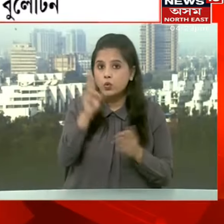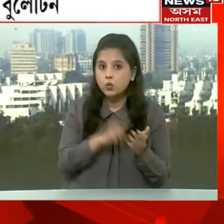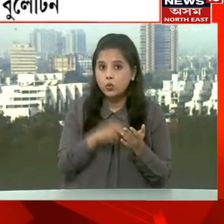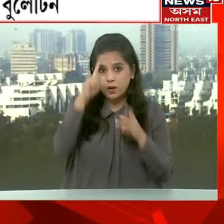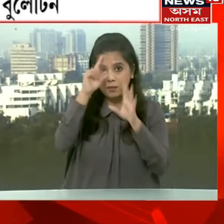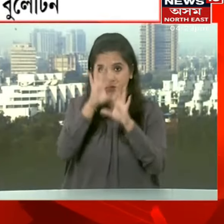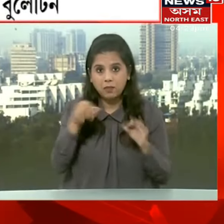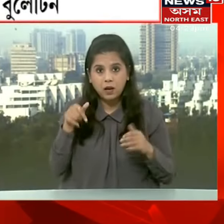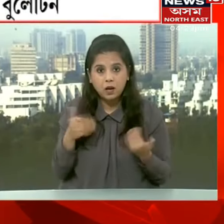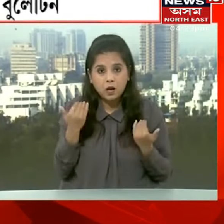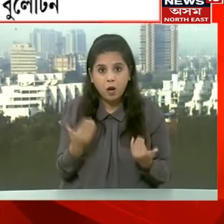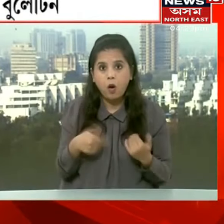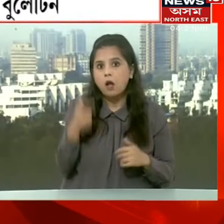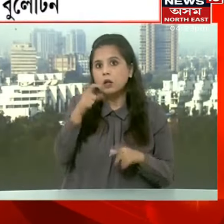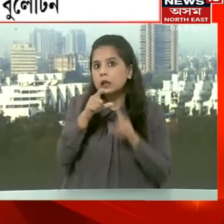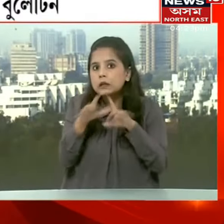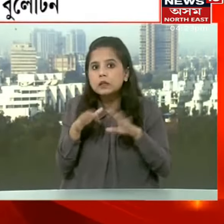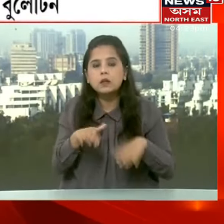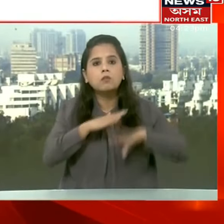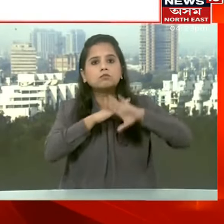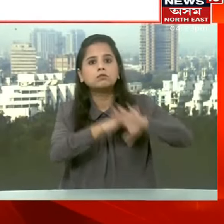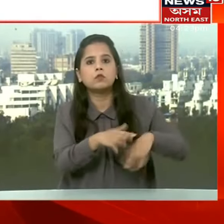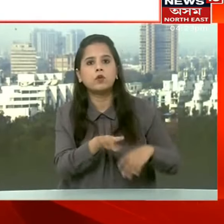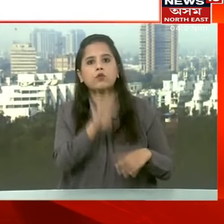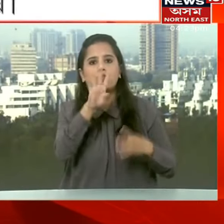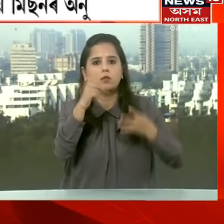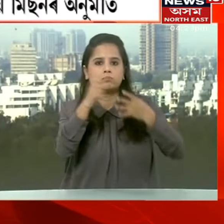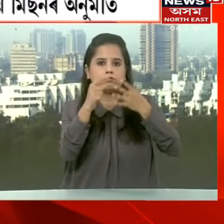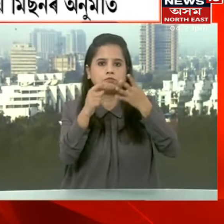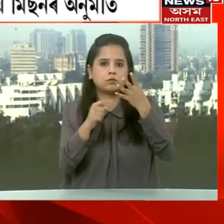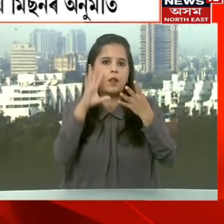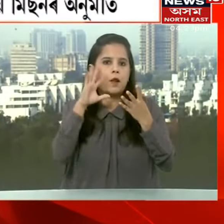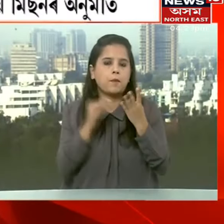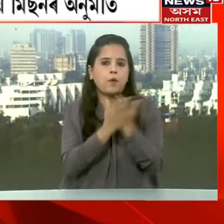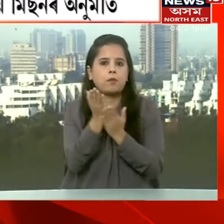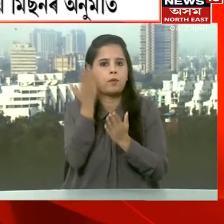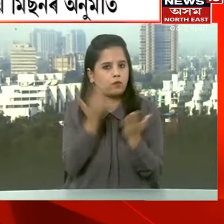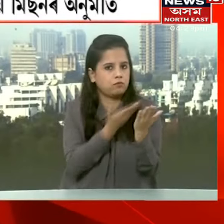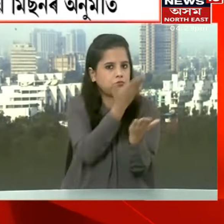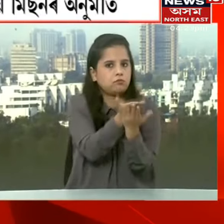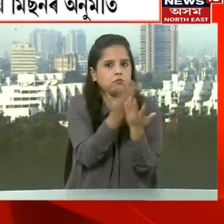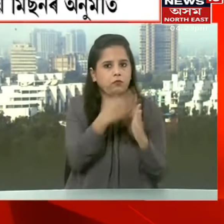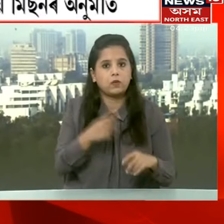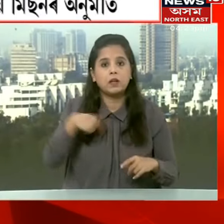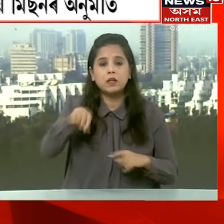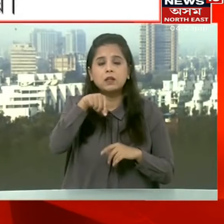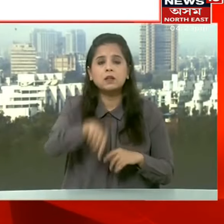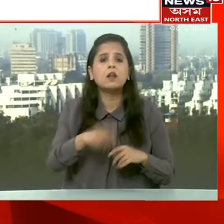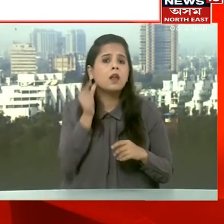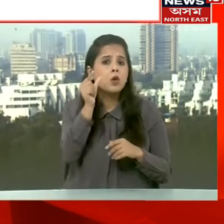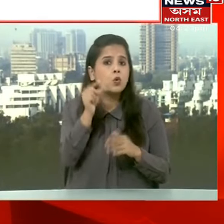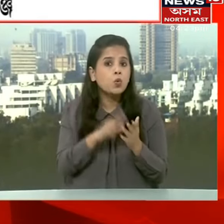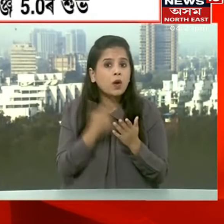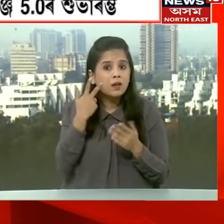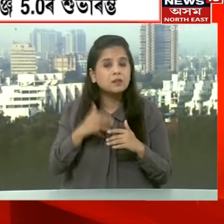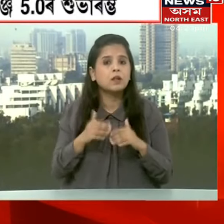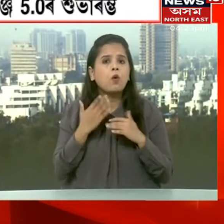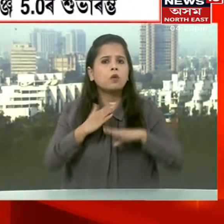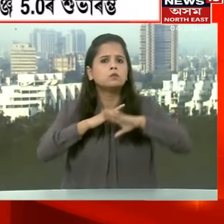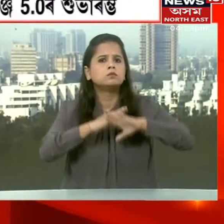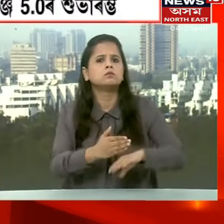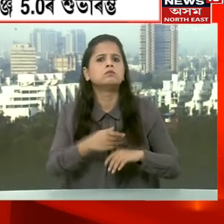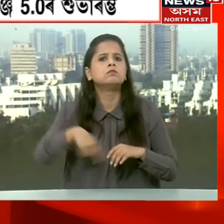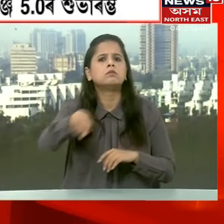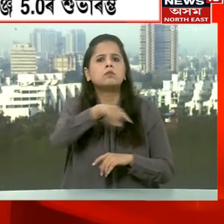वर्तमान खतरों से सुरक्षित बनाने के लिए 4 सूत्री रूपरेखा का भी प्रस्ताव किया। उन्होंने कहा, सुरक्षा परिषद ने संयुक्त राष्ट्र